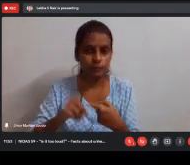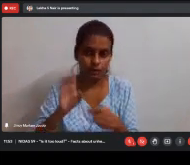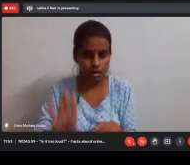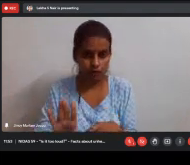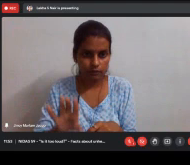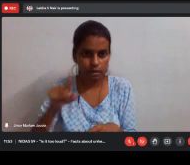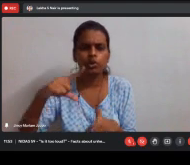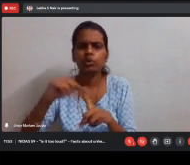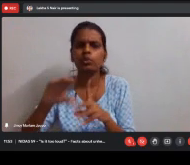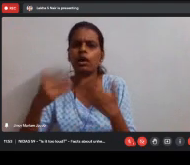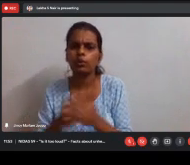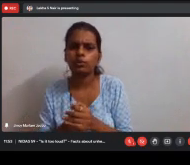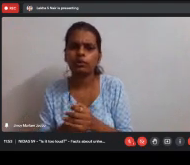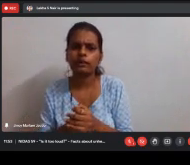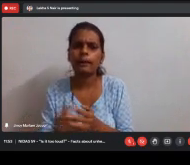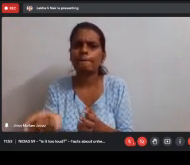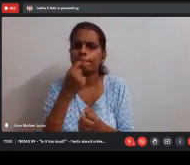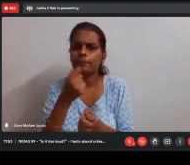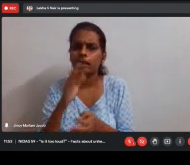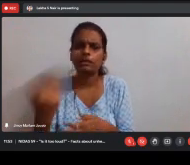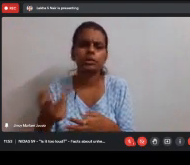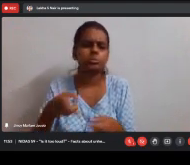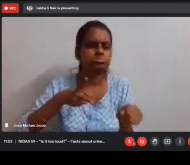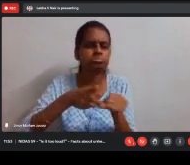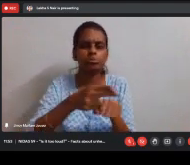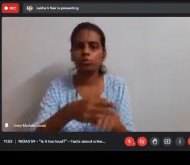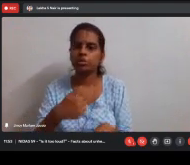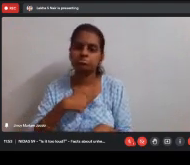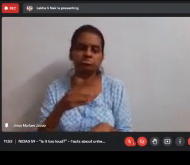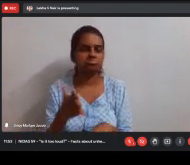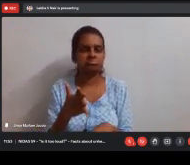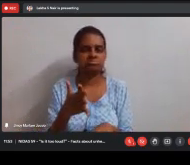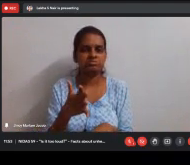വേണം. പറ്റുമെങ്കിൽ വർഷാവർഷം ഓഡിയോഗ്രാം എടുത്ത് നോക്കുക.